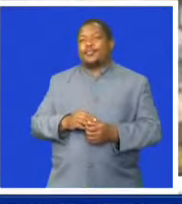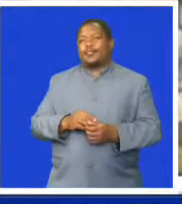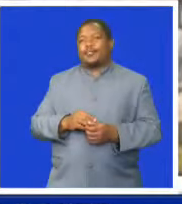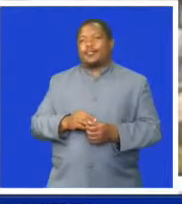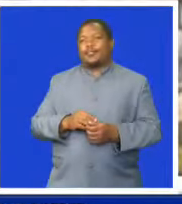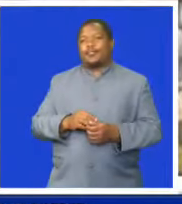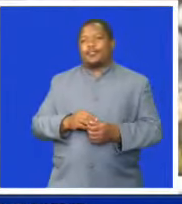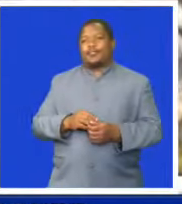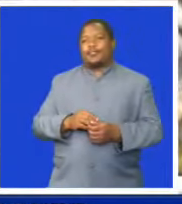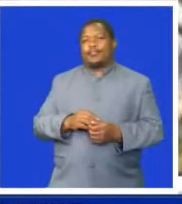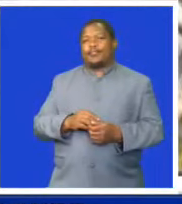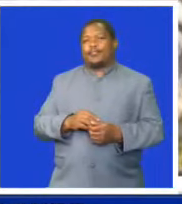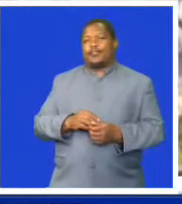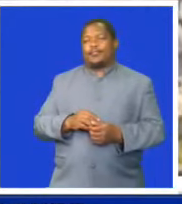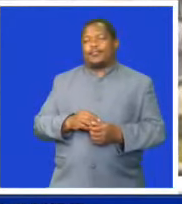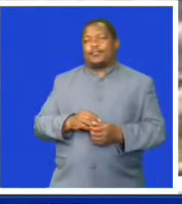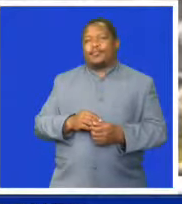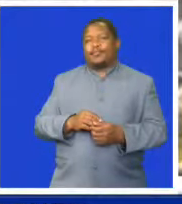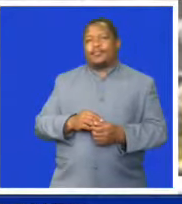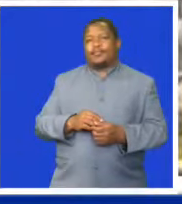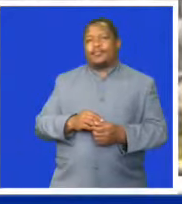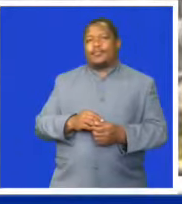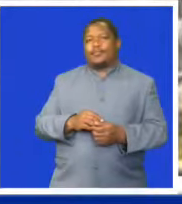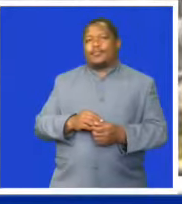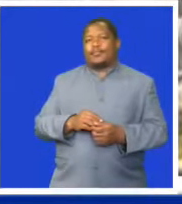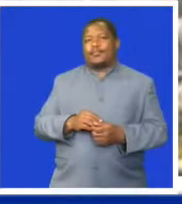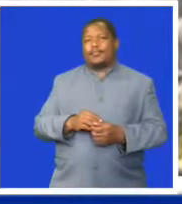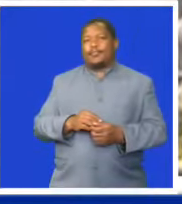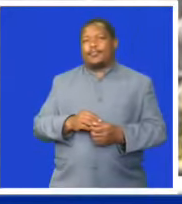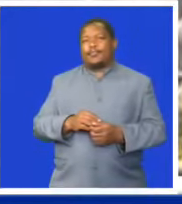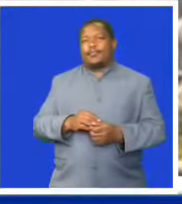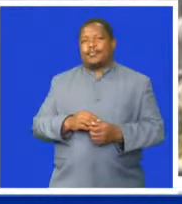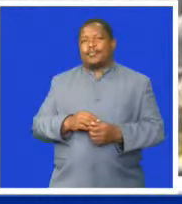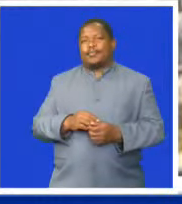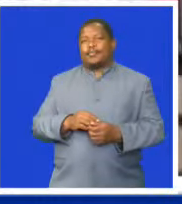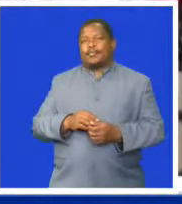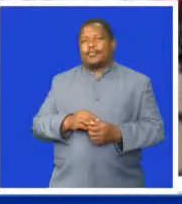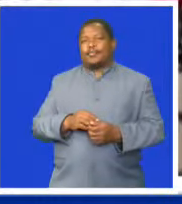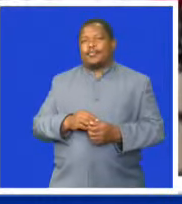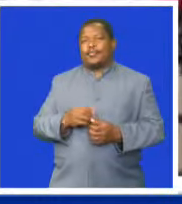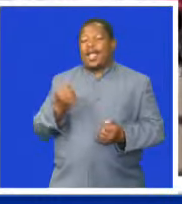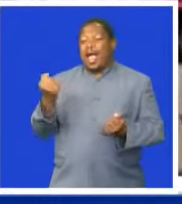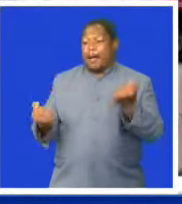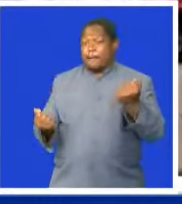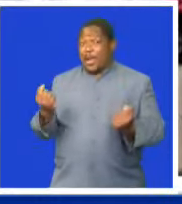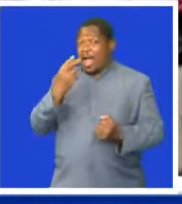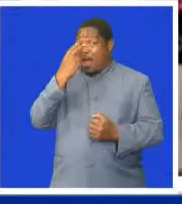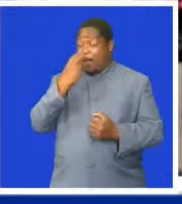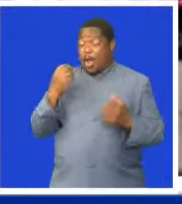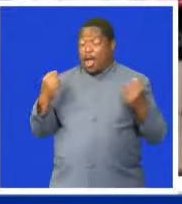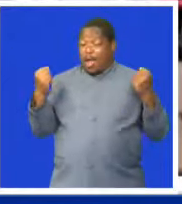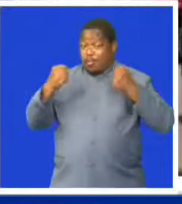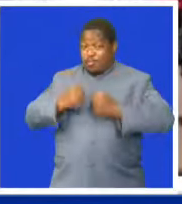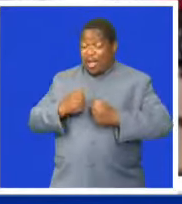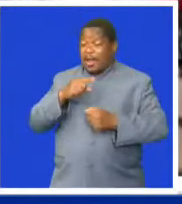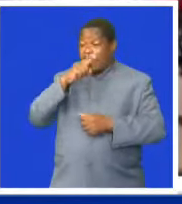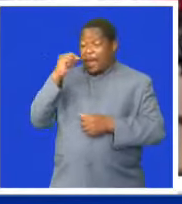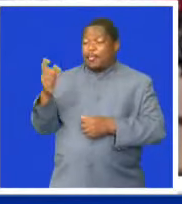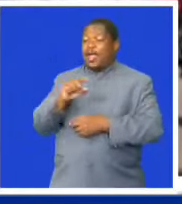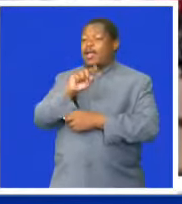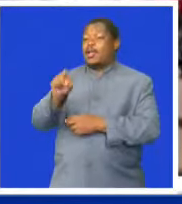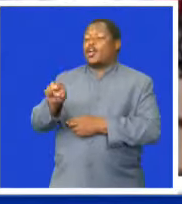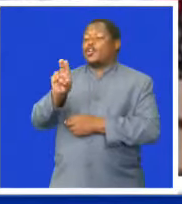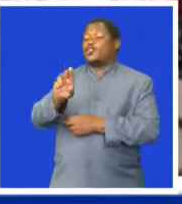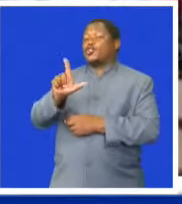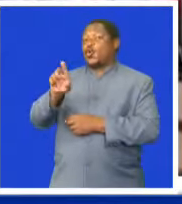Licala lokuqala lekubulala lelivele embikwamanje lenhlezulu namuhla bekungilelo lathando Prince Mamba loneminyaka